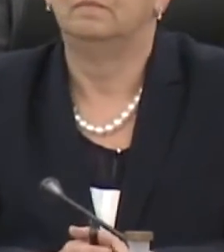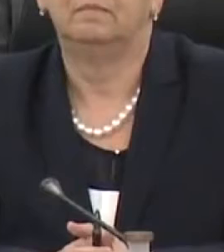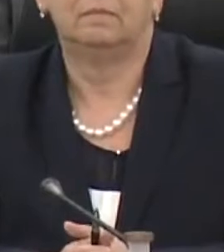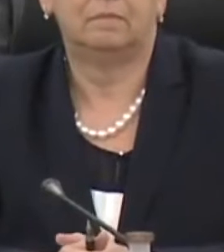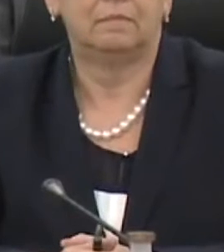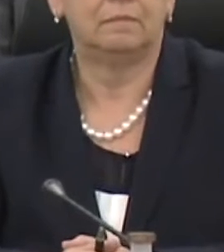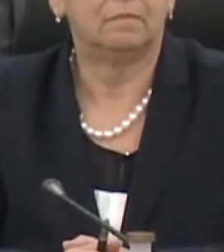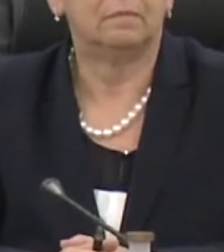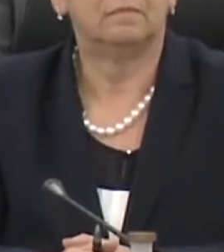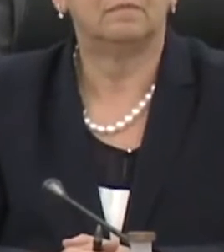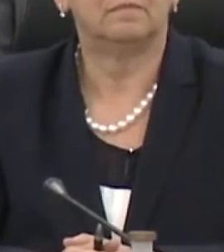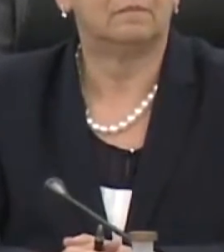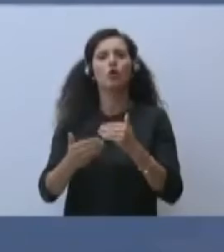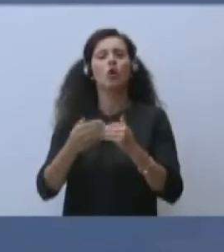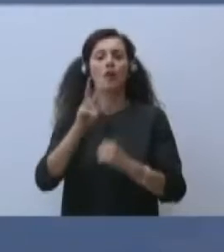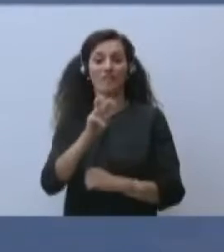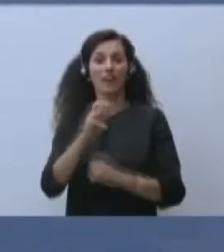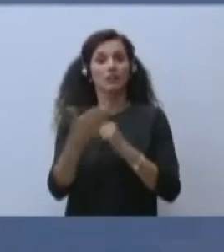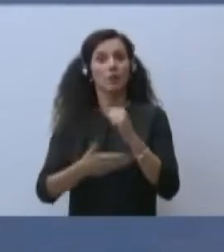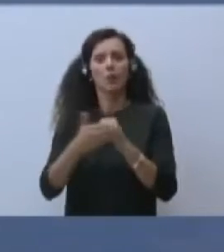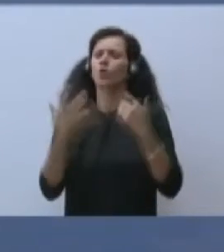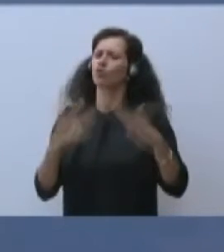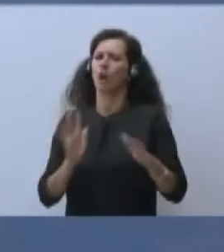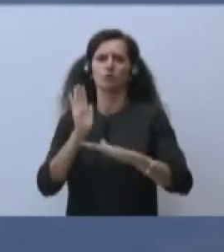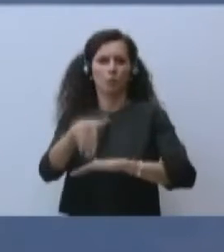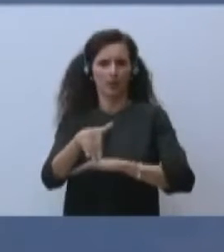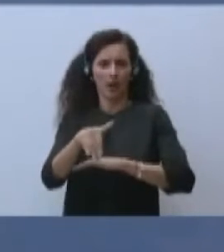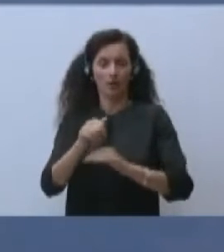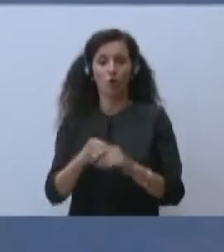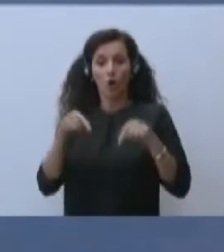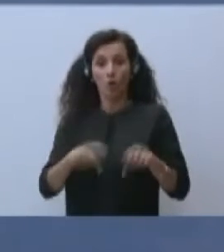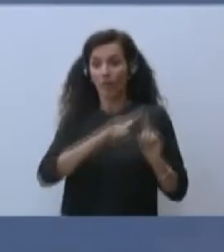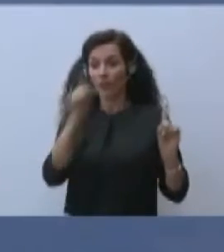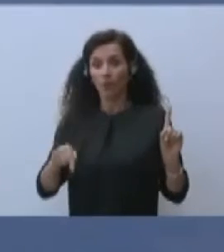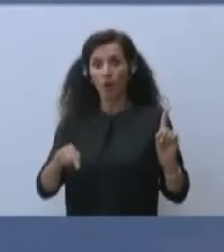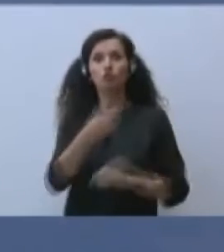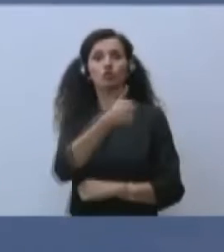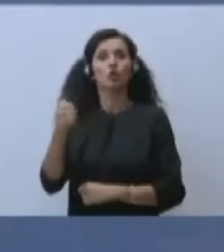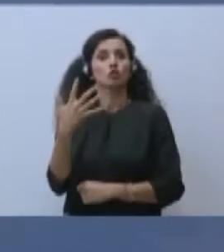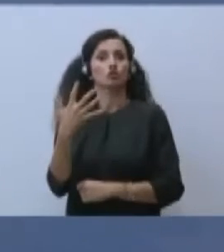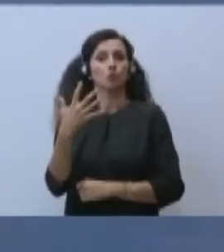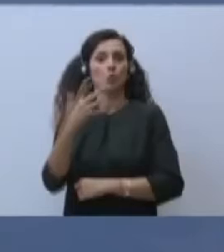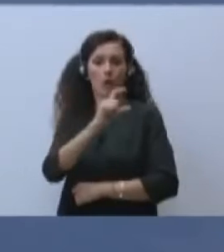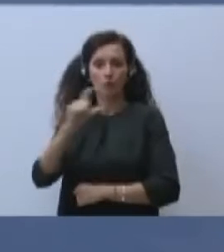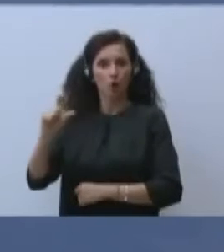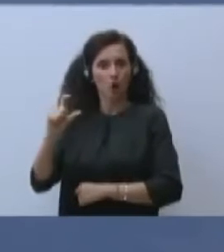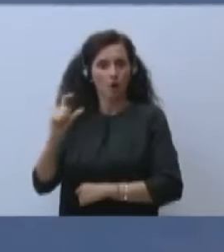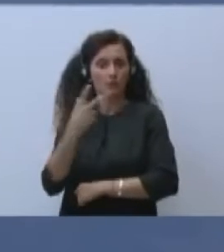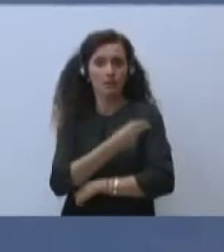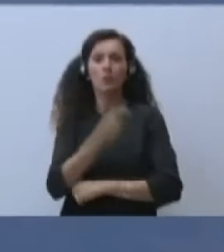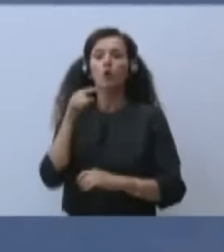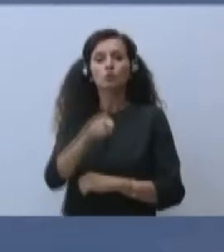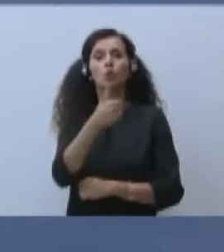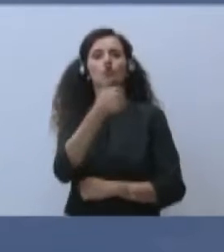commissario per la ricostruzione del centro italia ringrazio il presidente del consiglio draghi per la fiducia che mi ha accordato conferendovi